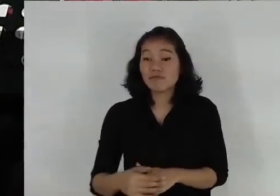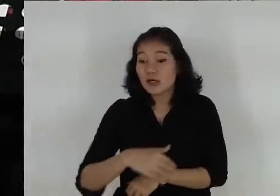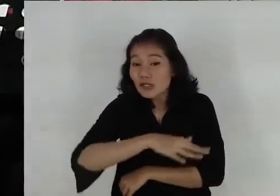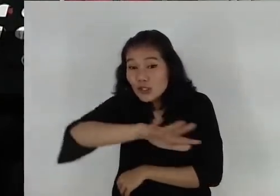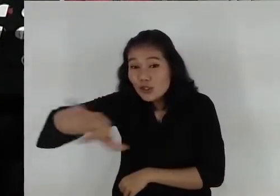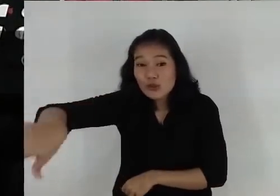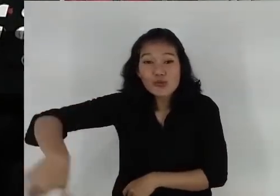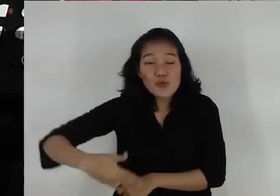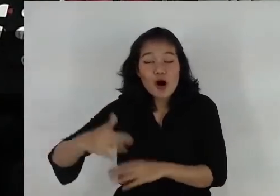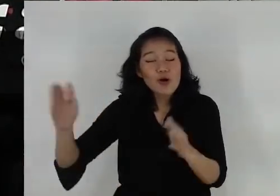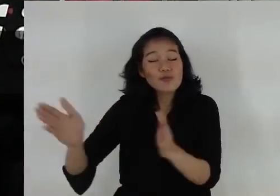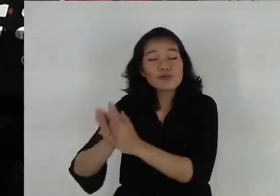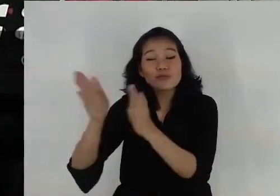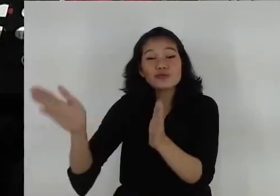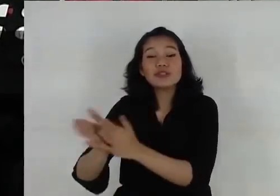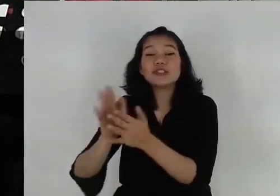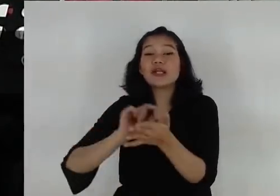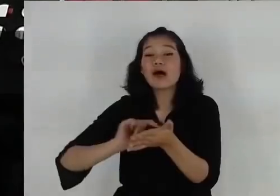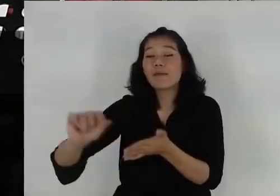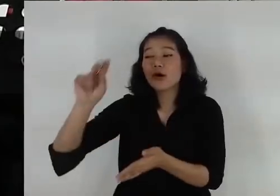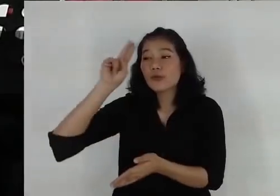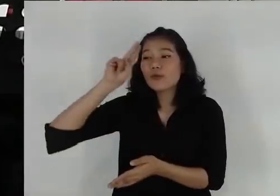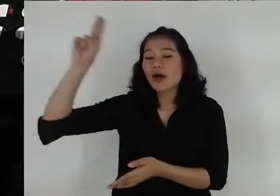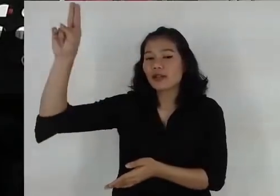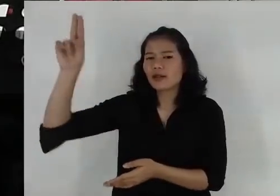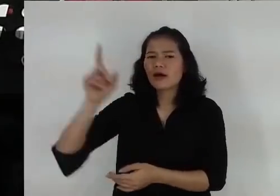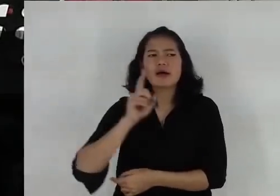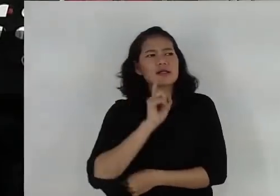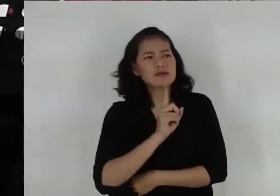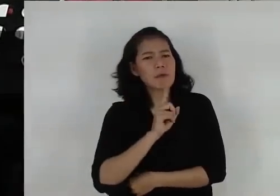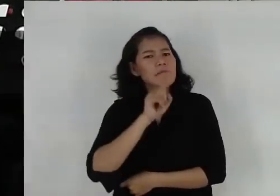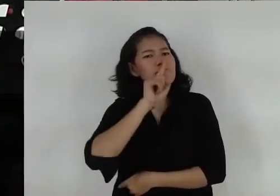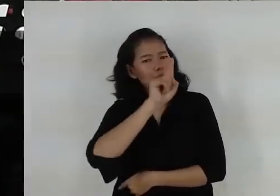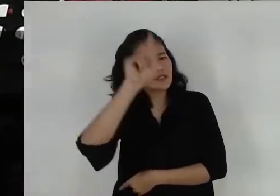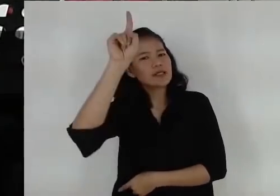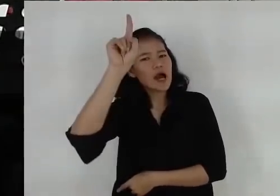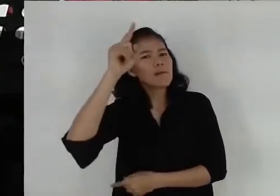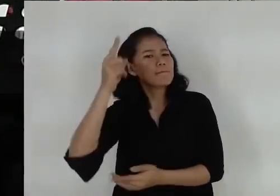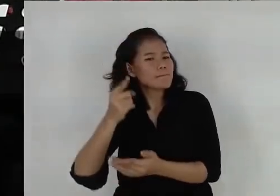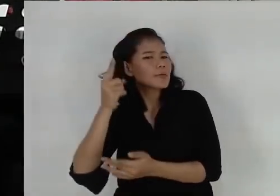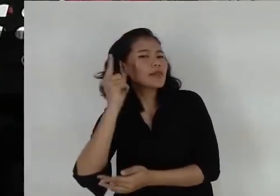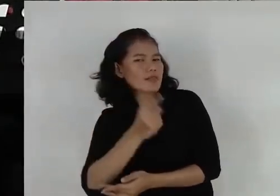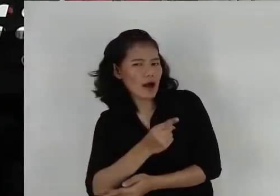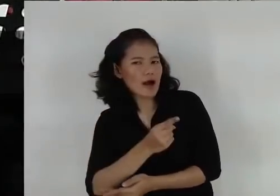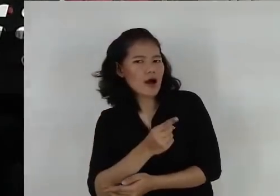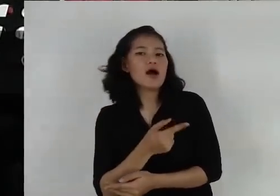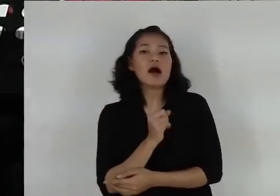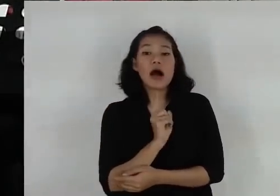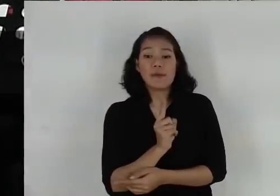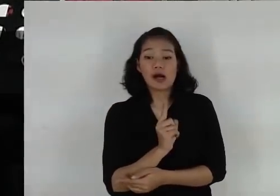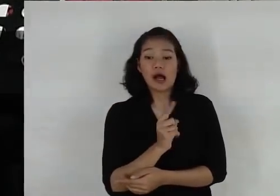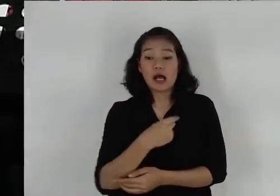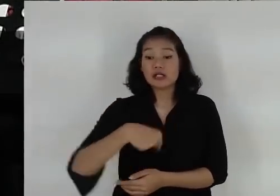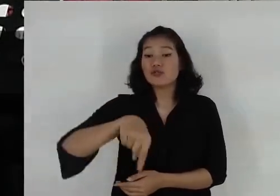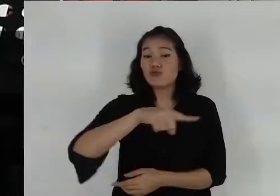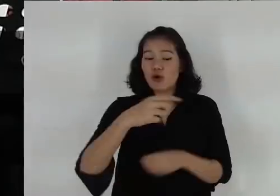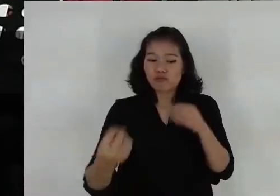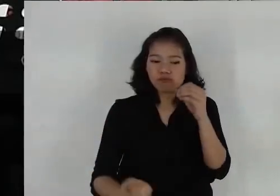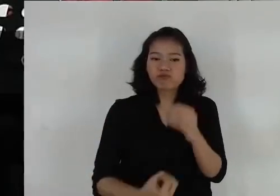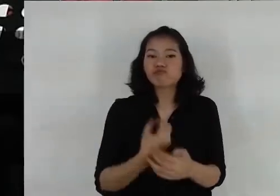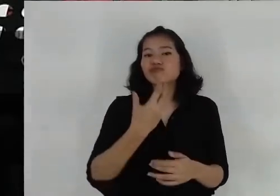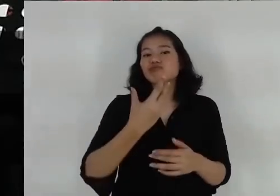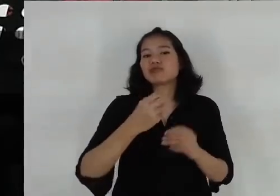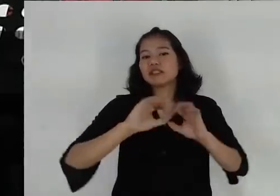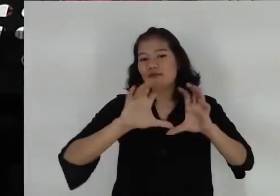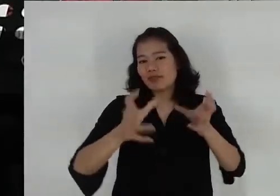semuanya memuji nama Tuhan Sebab Dia memberi perintah maka semuanya tercipta